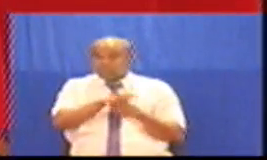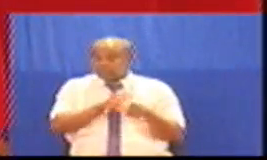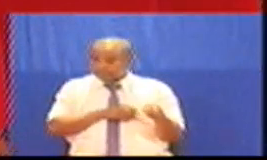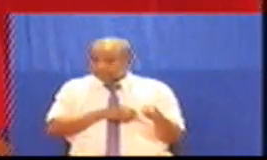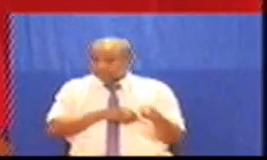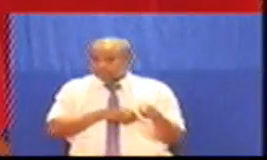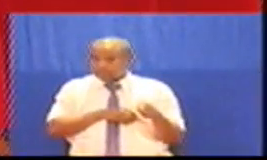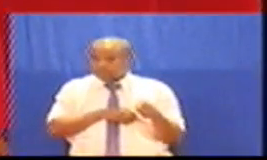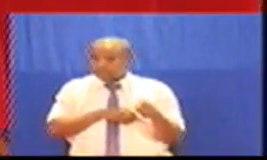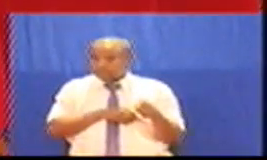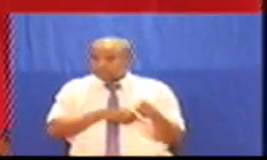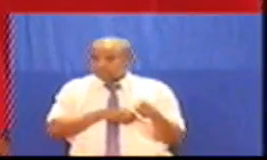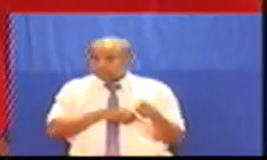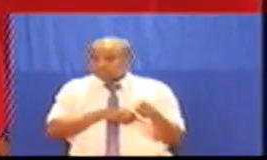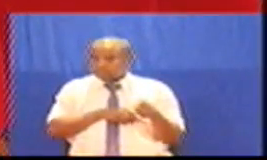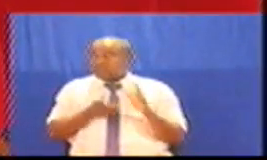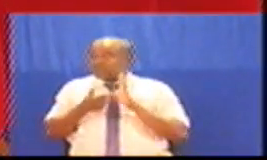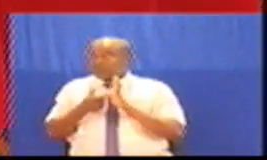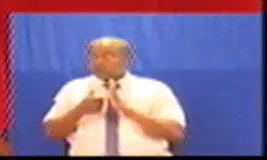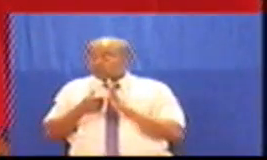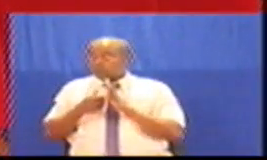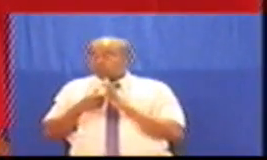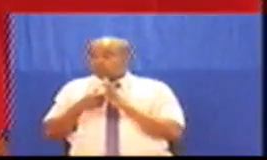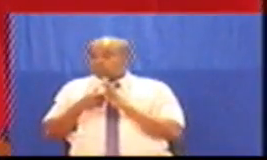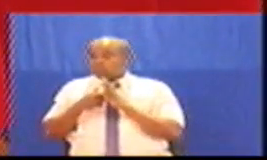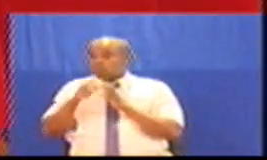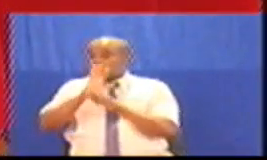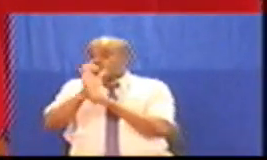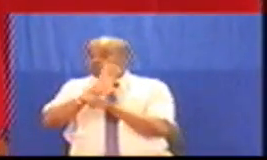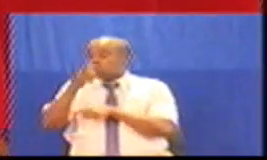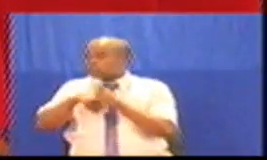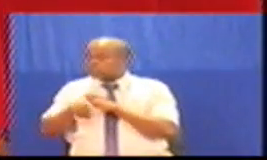niliyotembelea, kama corona inaingia pale, watu